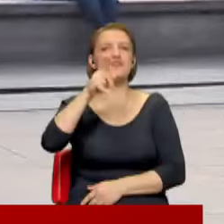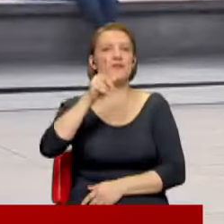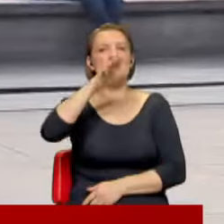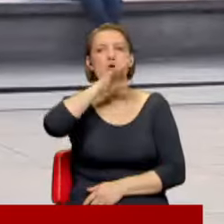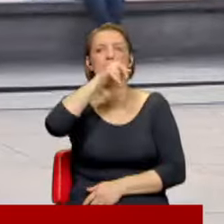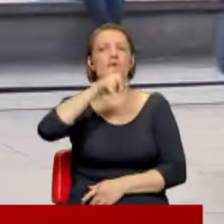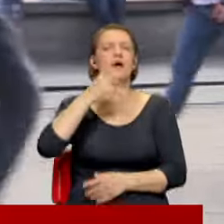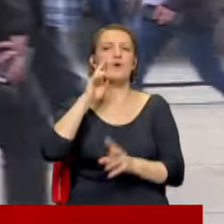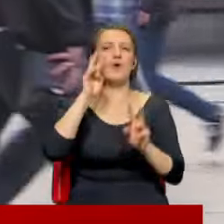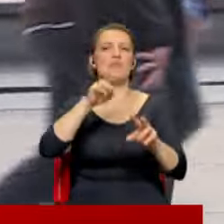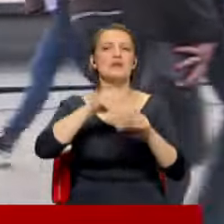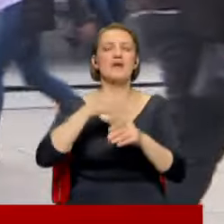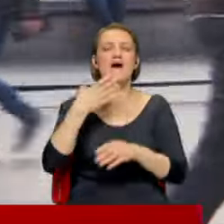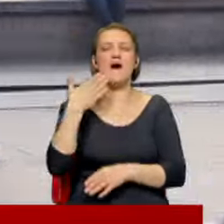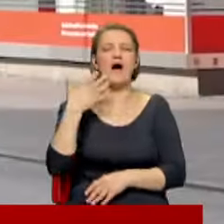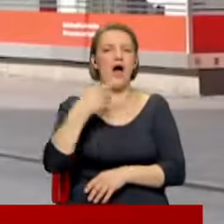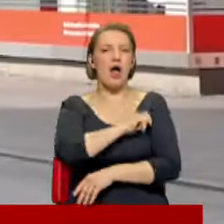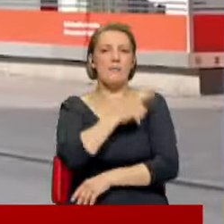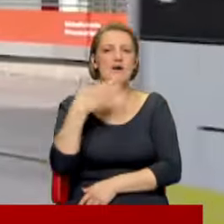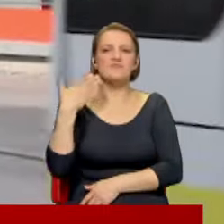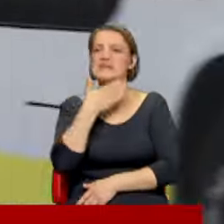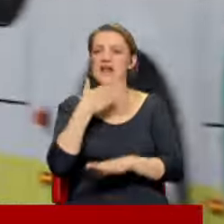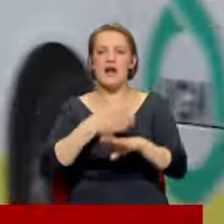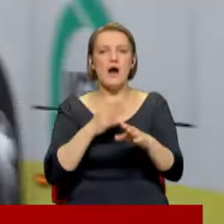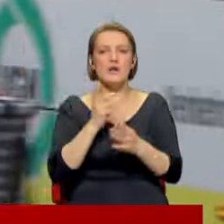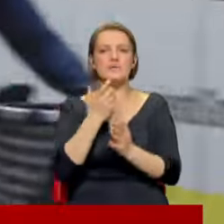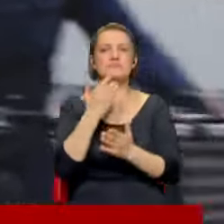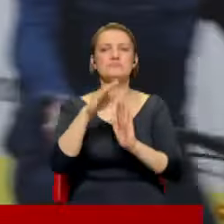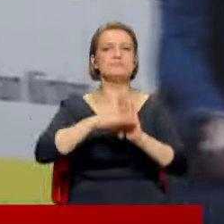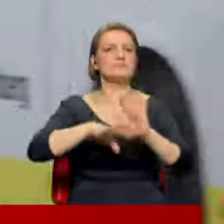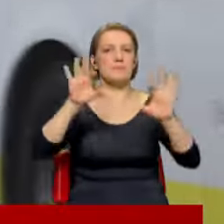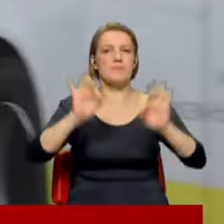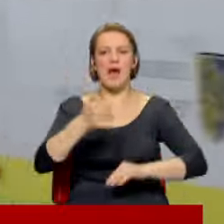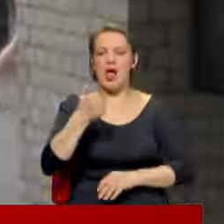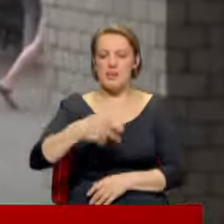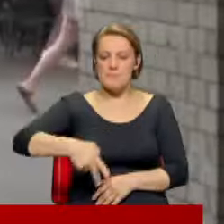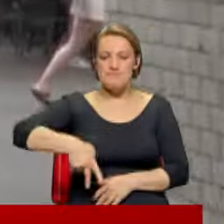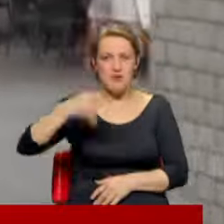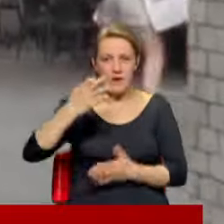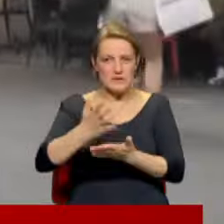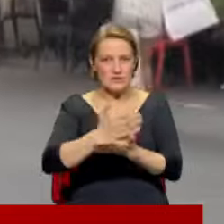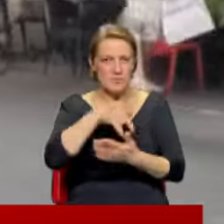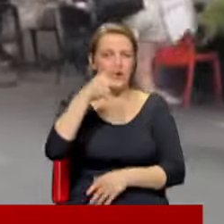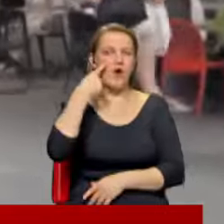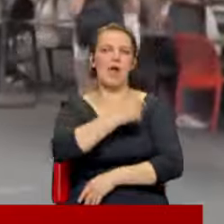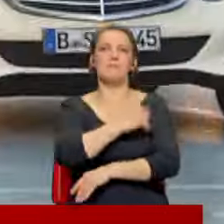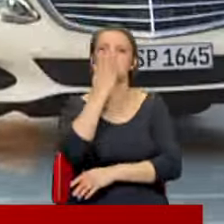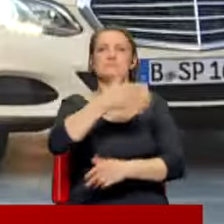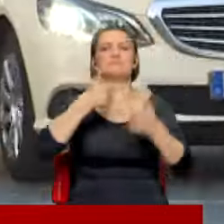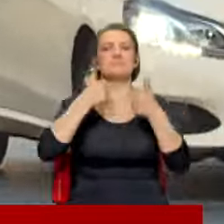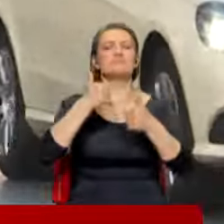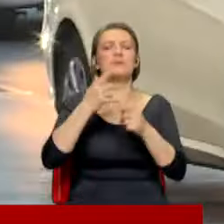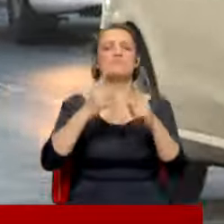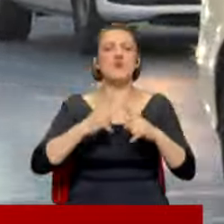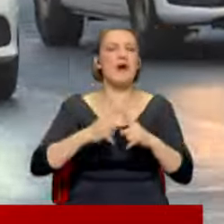görenler için Almanya fırsat kartı uygulamasını başlattı. 6 puan toplayan Almanya'ya gidebiliyor. O şartlar neler